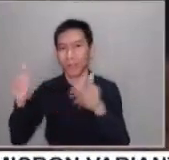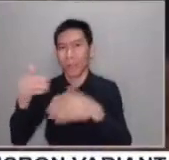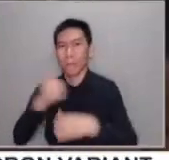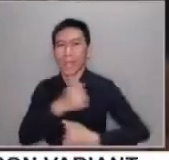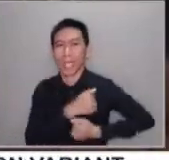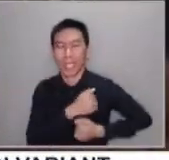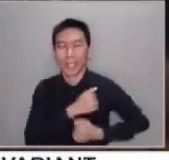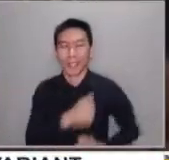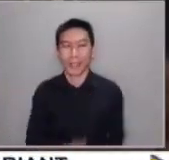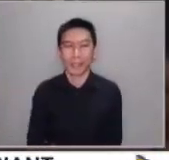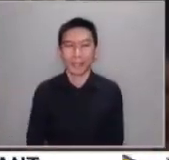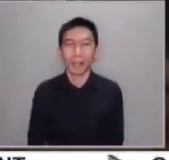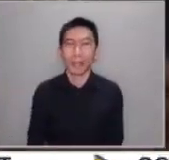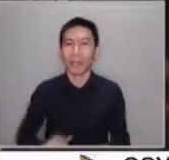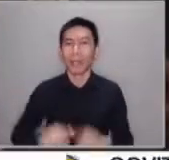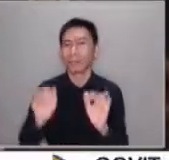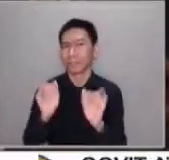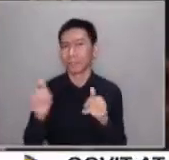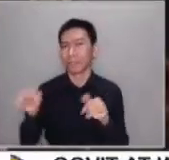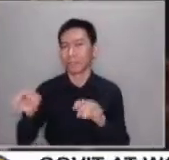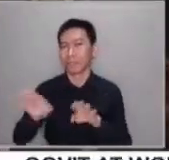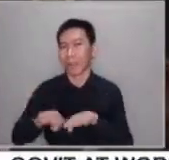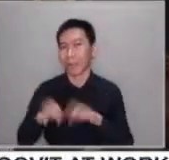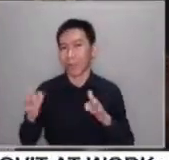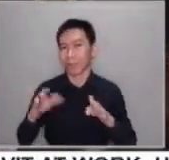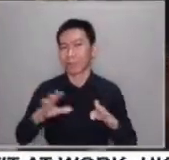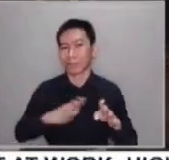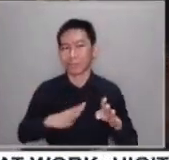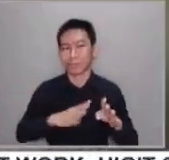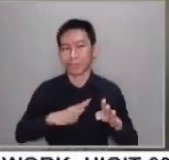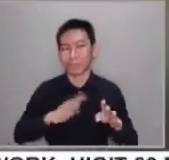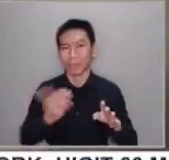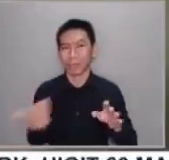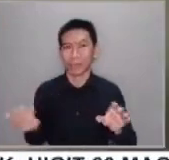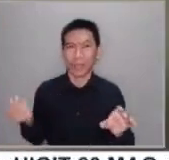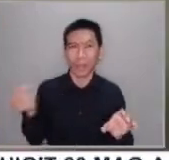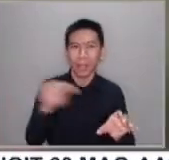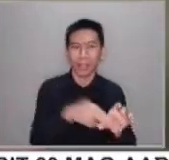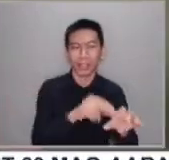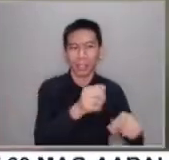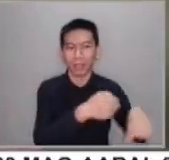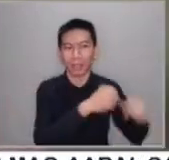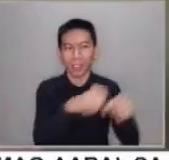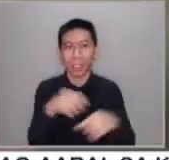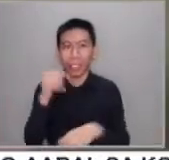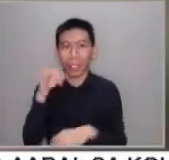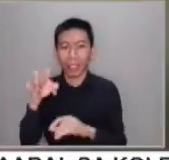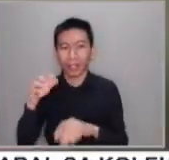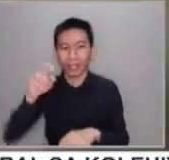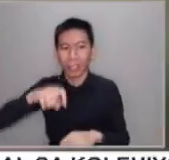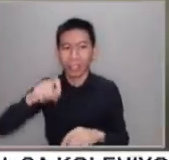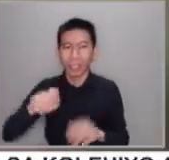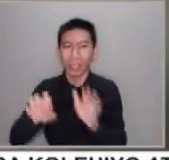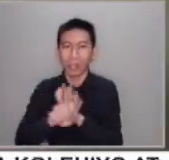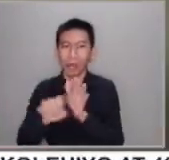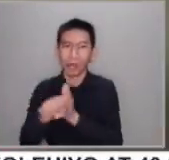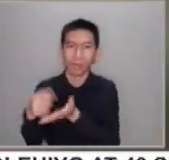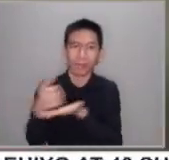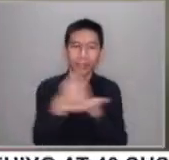Gayunpaman, bukas pa rin si Caballero na magbalik sa Philippine Rowing Team. If kailangan ng rowing team yung help ko in any